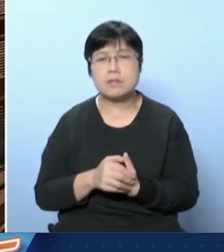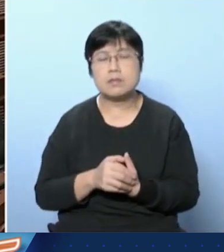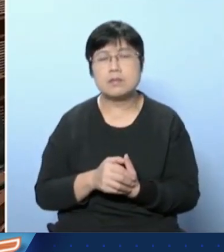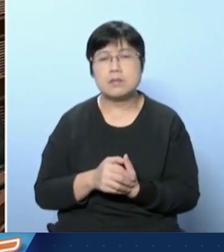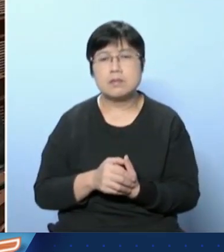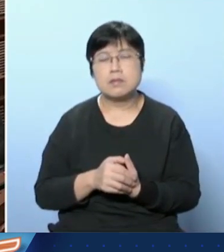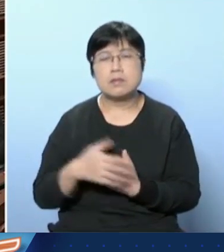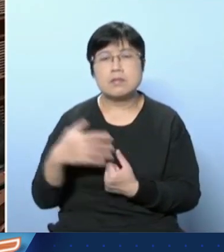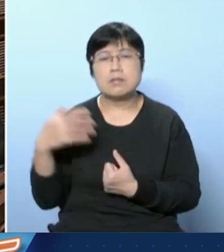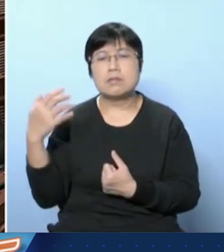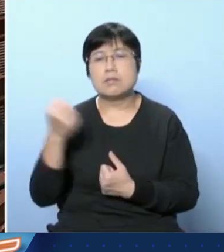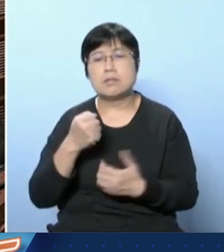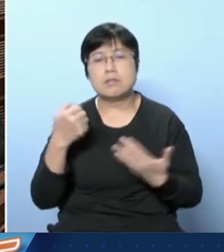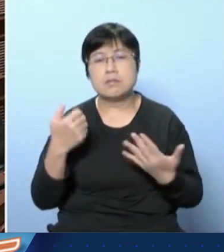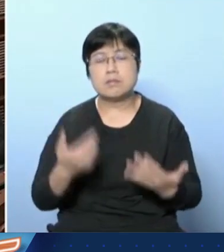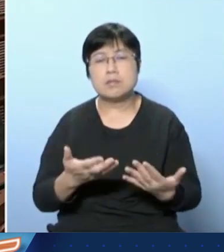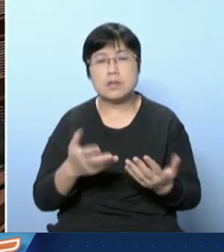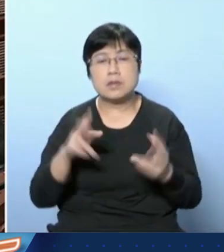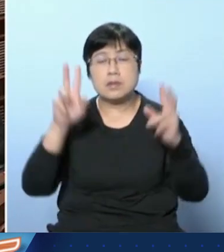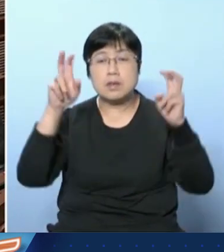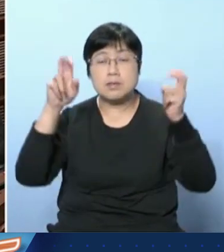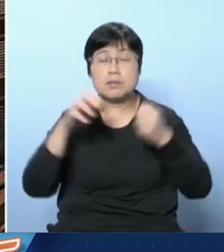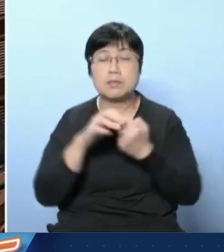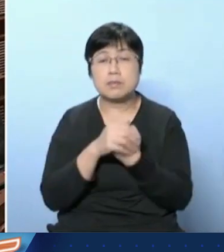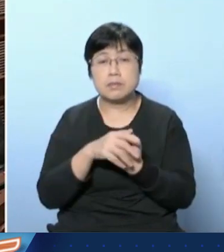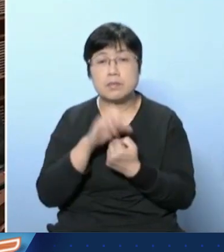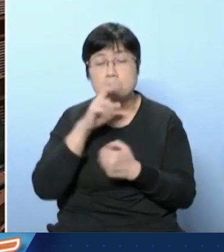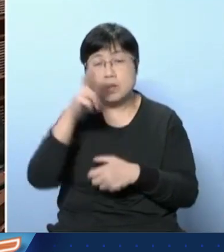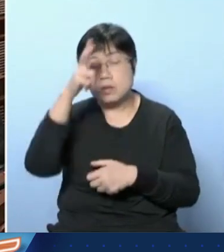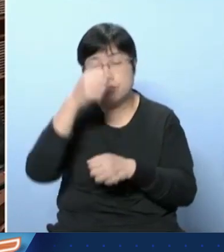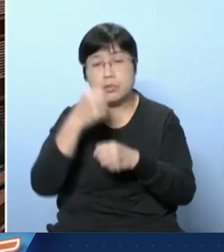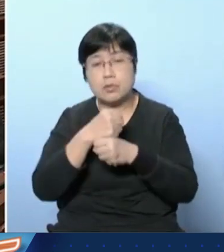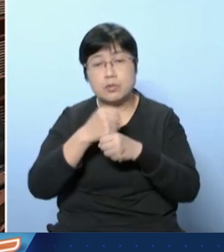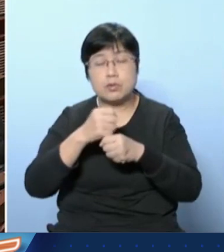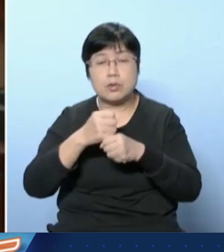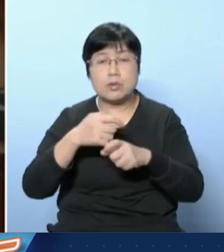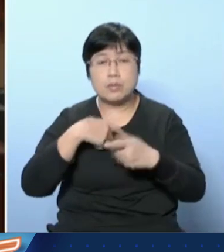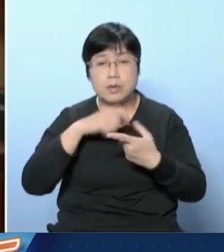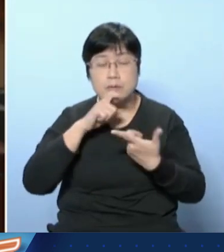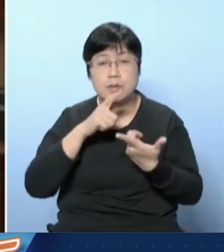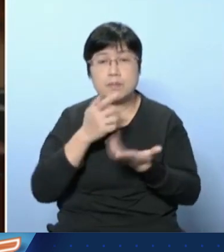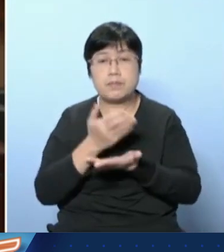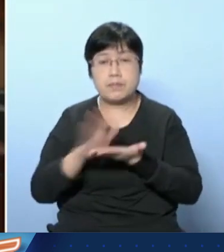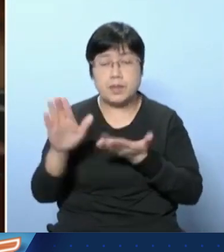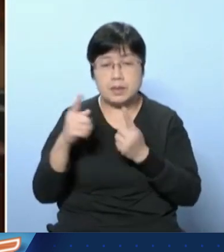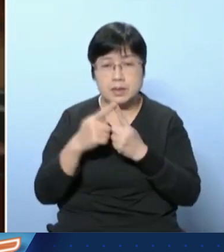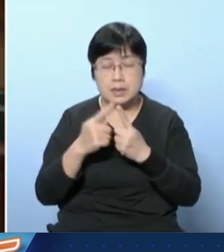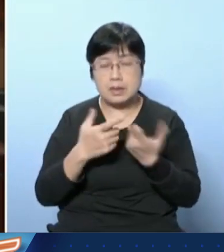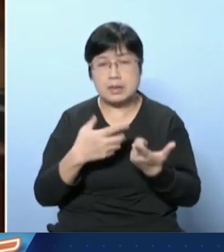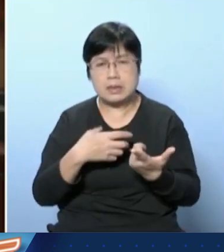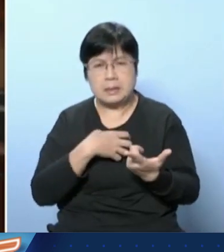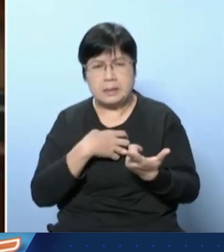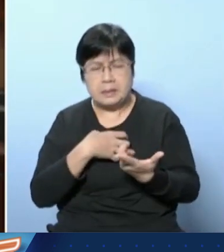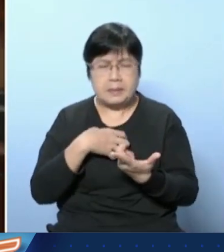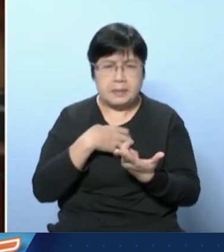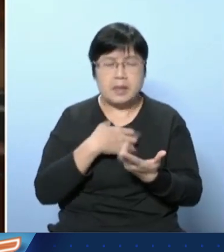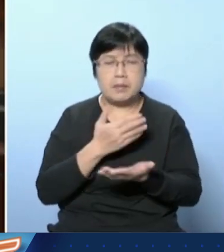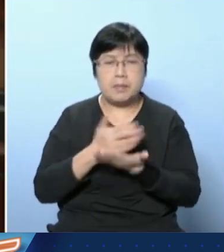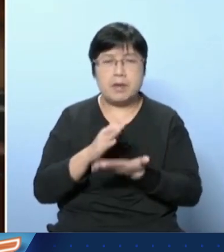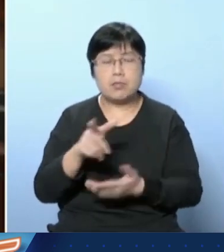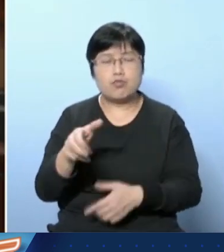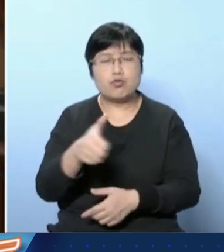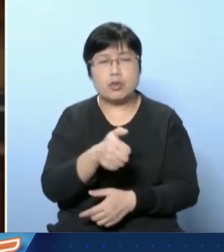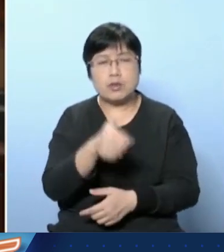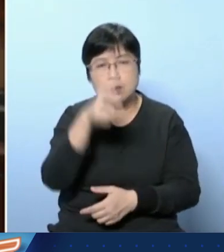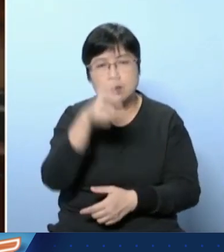代理主席，這個環節的主題是談到施政報告切實排解民生憂難的措施。首先在這裡感謝